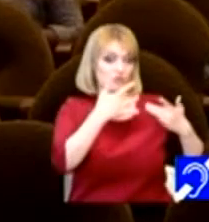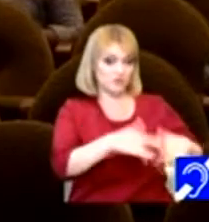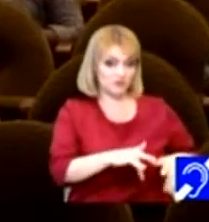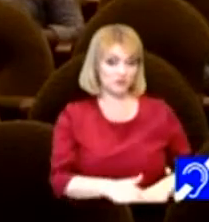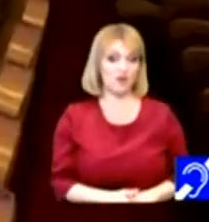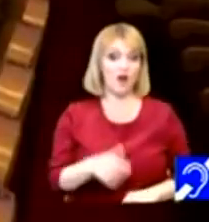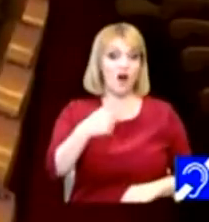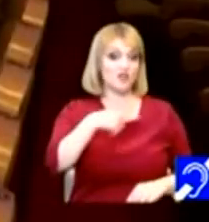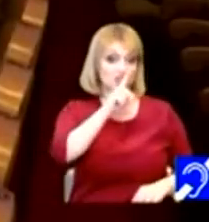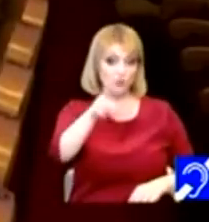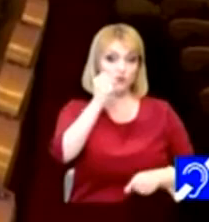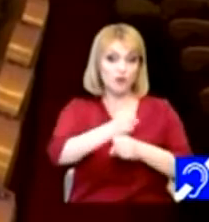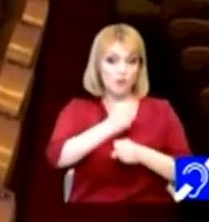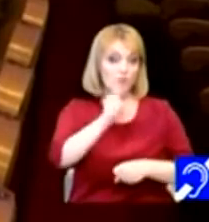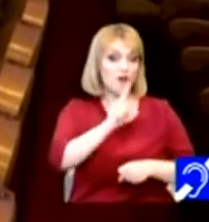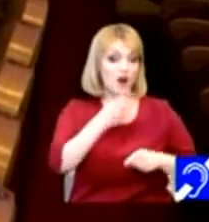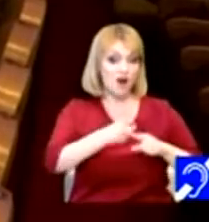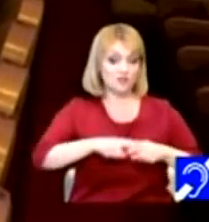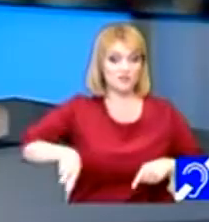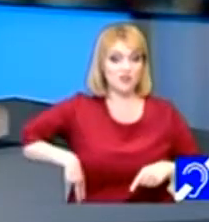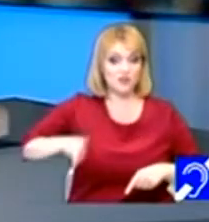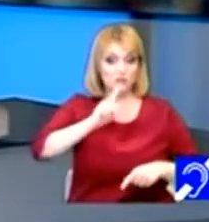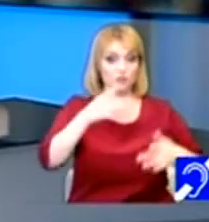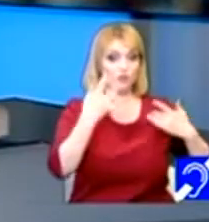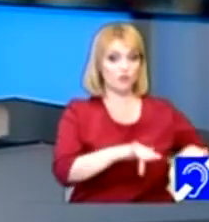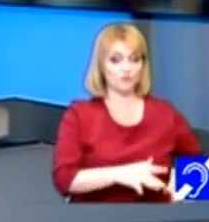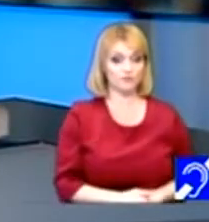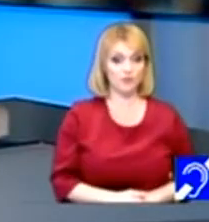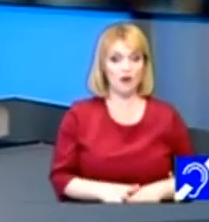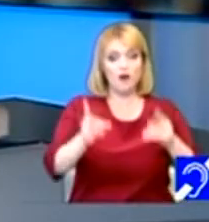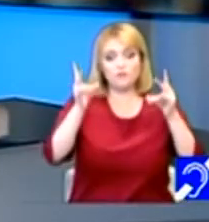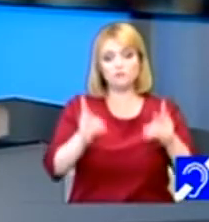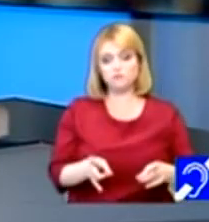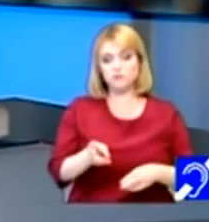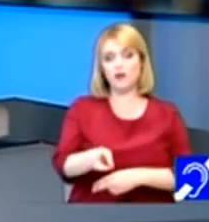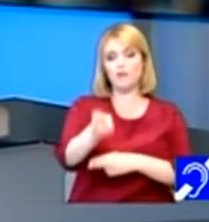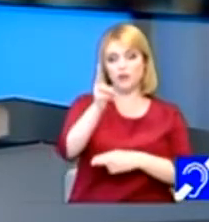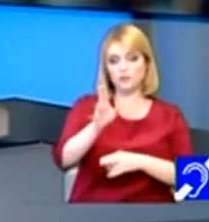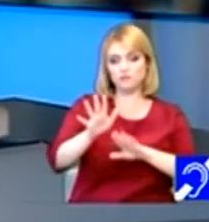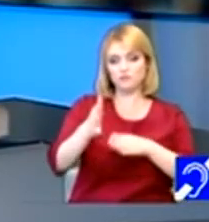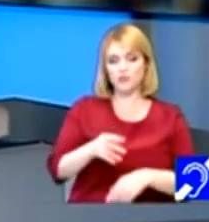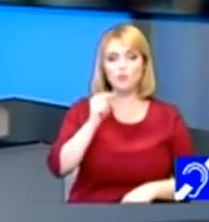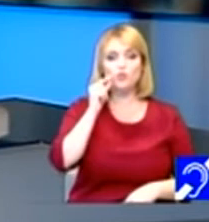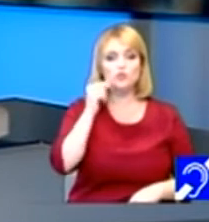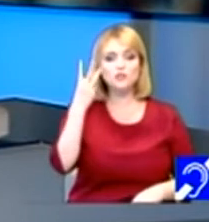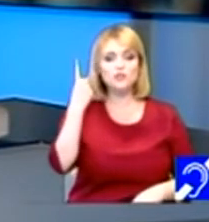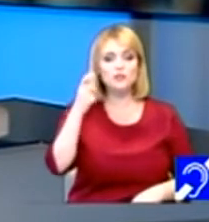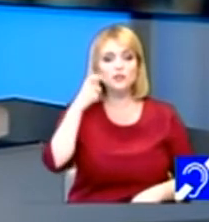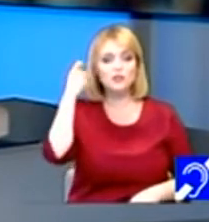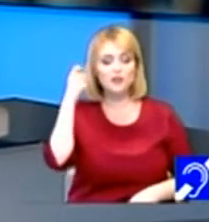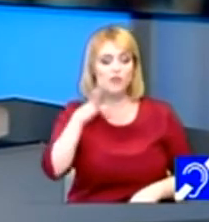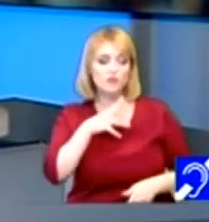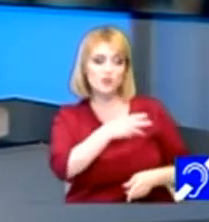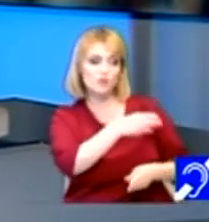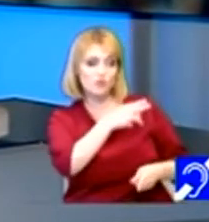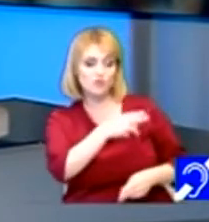când actualul director nu va fi demis din funcție. Accident la vânătoare, un bărbat de 31 de ani a fost împușcat de colegul